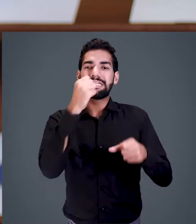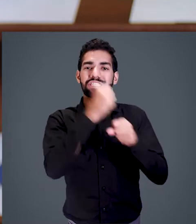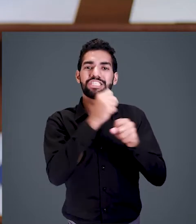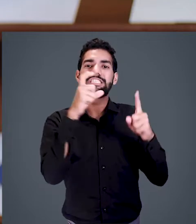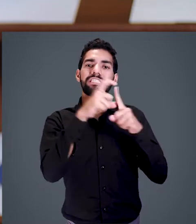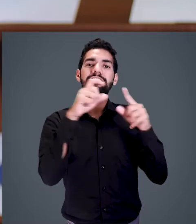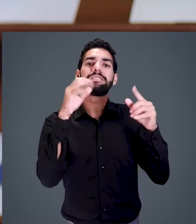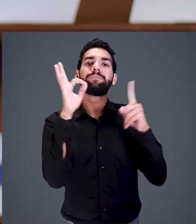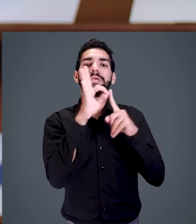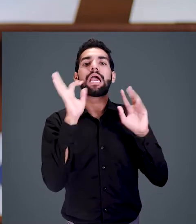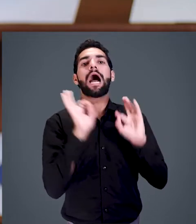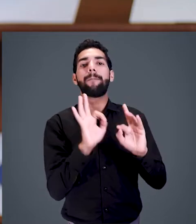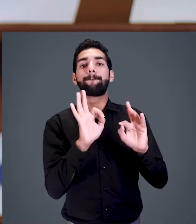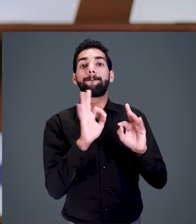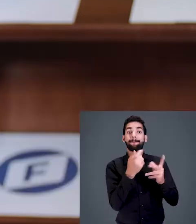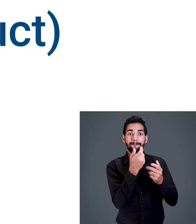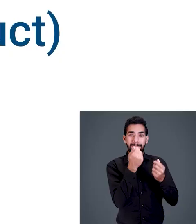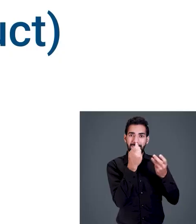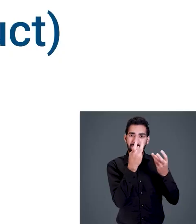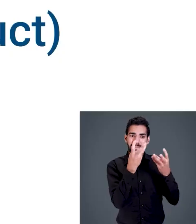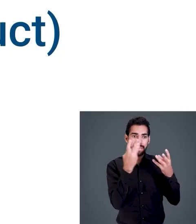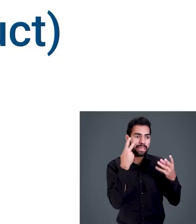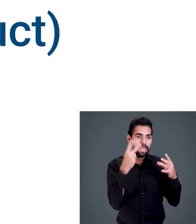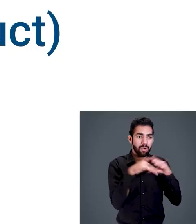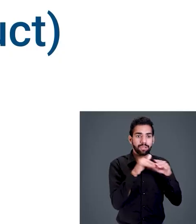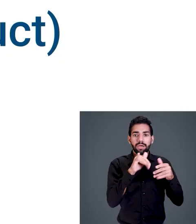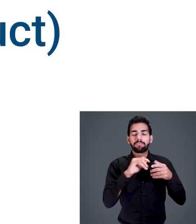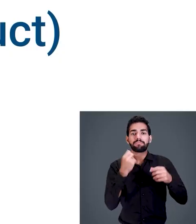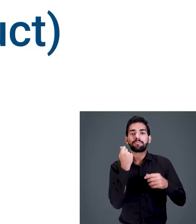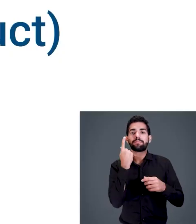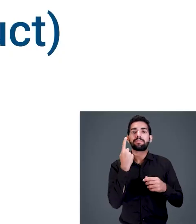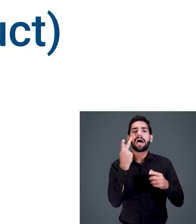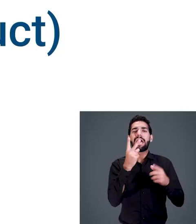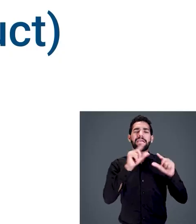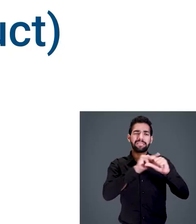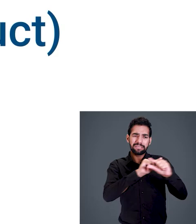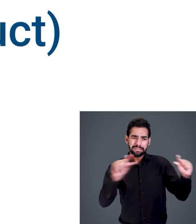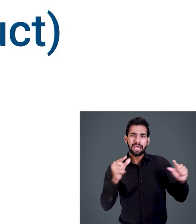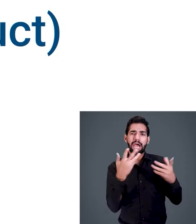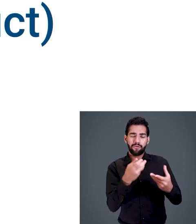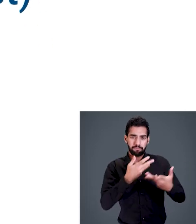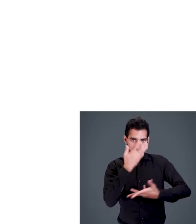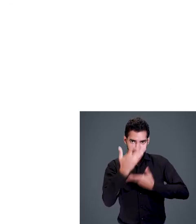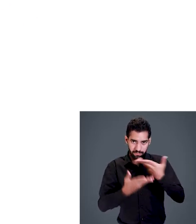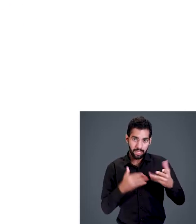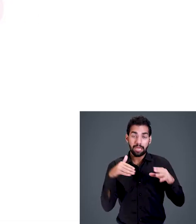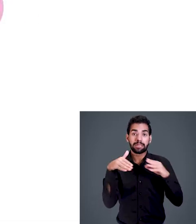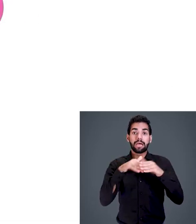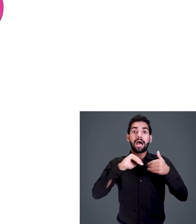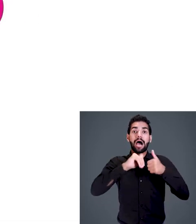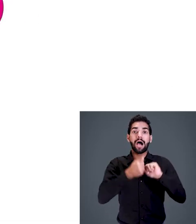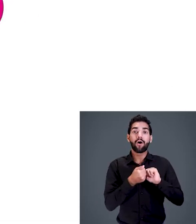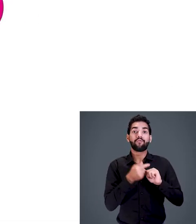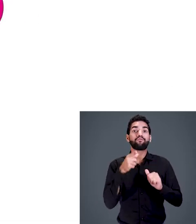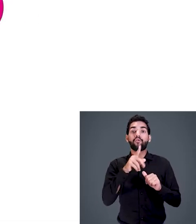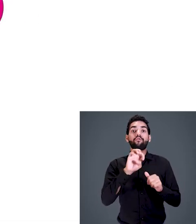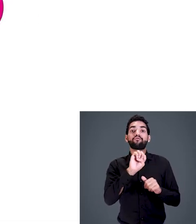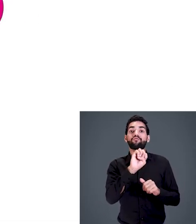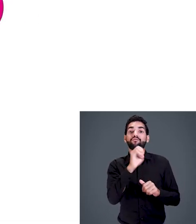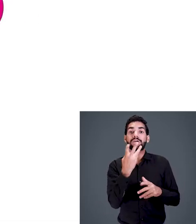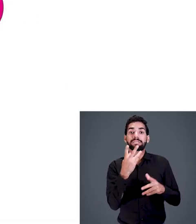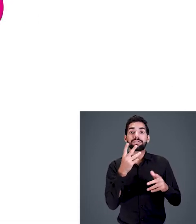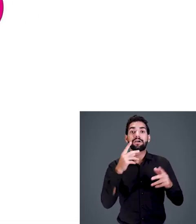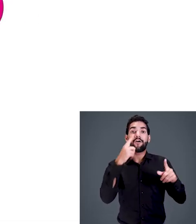हूँ GDP को आप कैसे कैलकुलेट करते हैं। GDP को कैलकुलेट करने के लिए हमारा एक बड़ी सिंपल सी एक इक्वेशन है जिसको हम कहते हैं